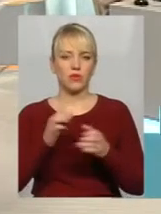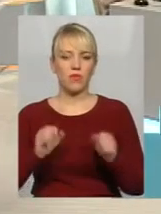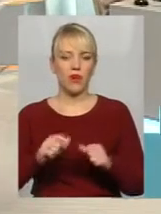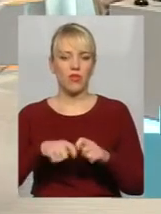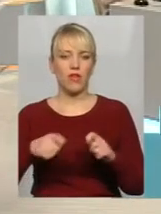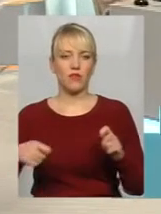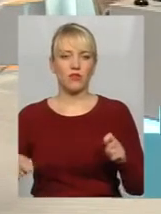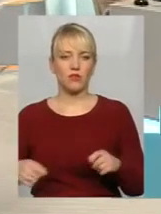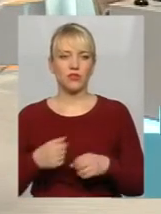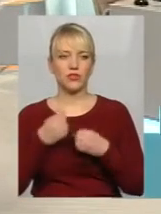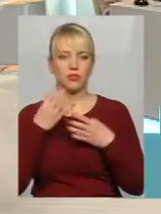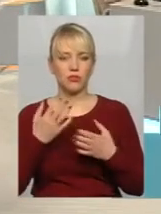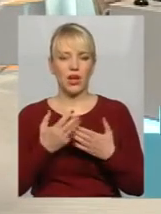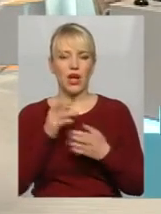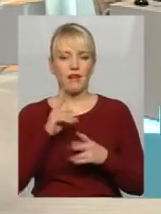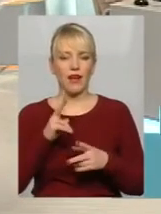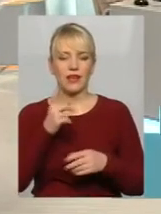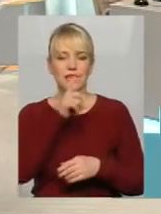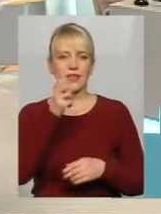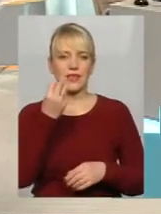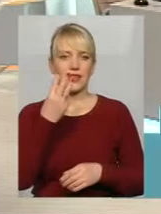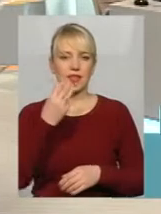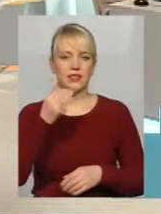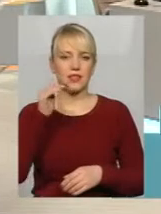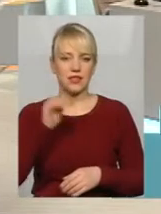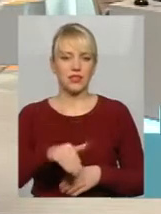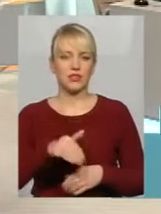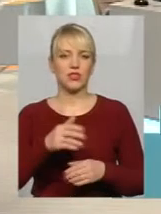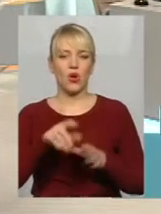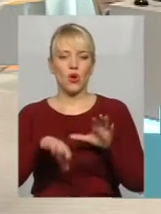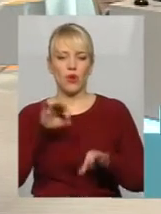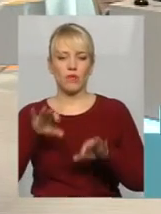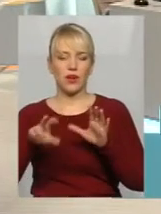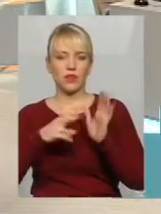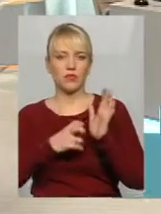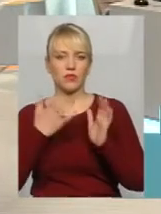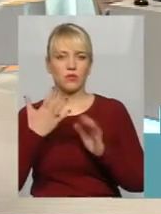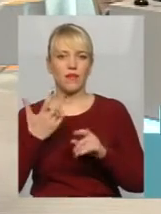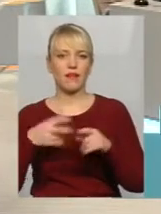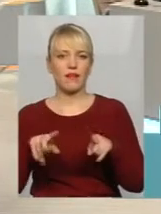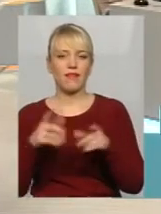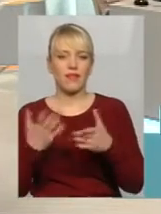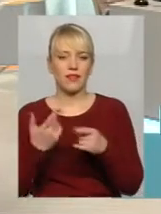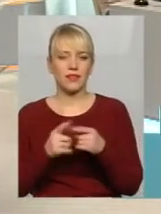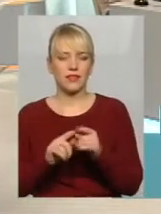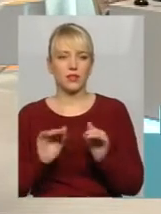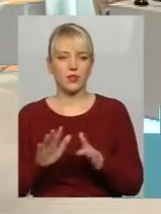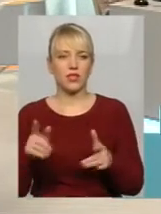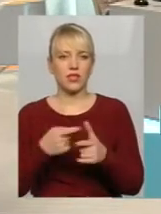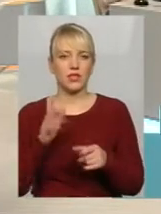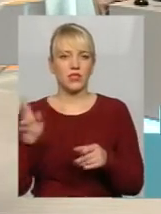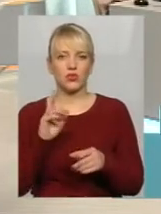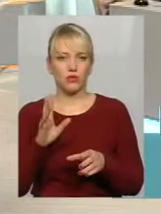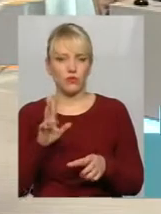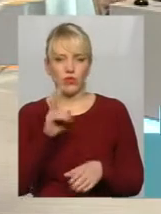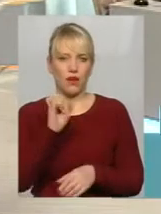А як от з 13 тисяч обрати 705? Яка це процедура взагалі? Це, так би мовити, буде якийсь кастинг, чи